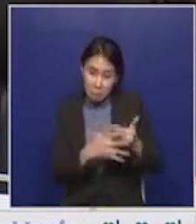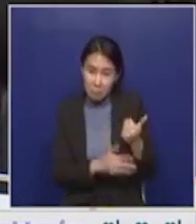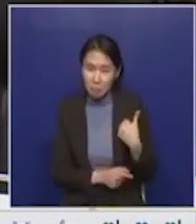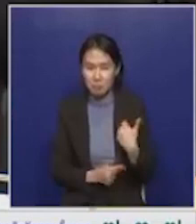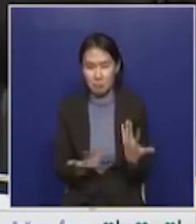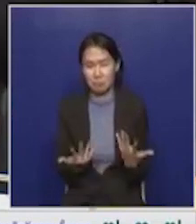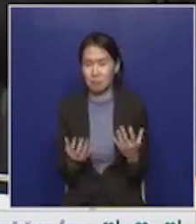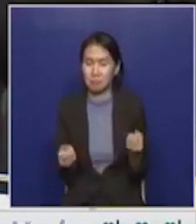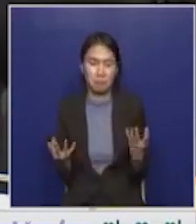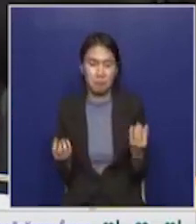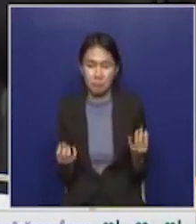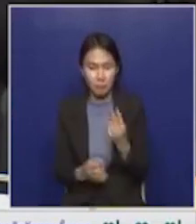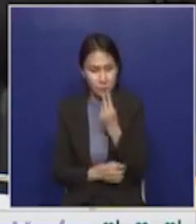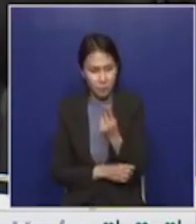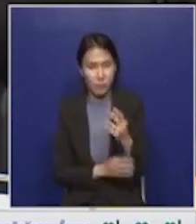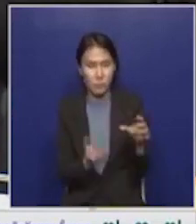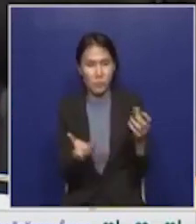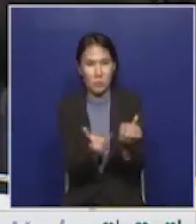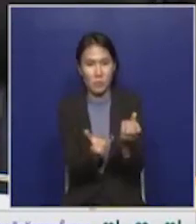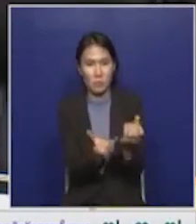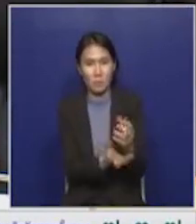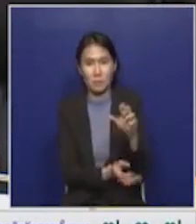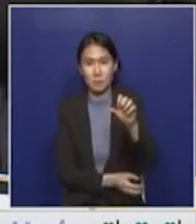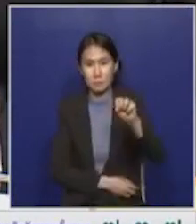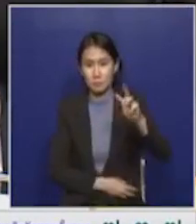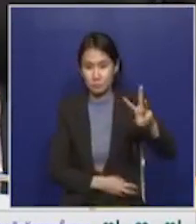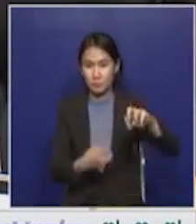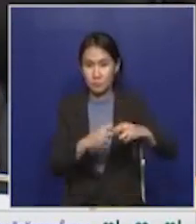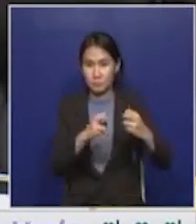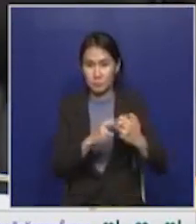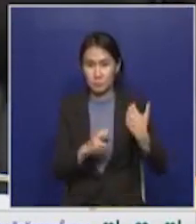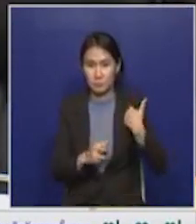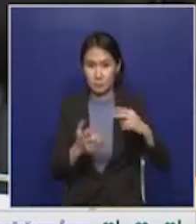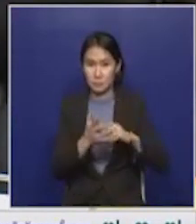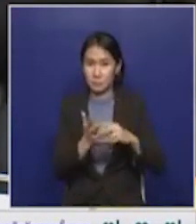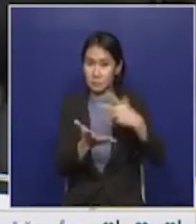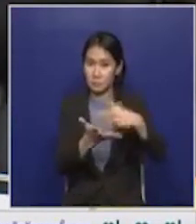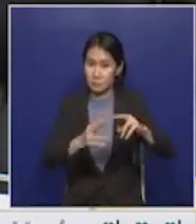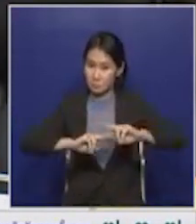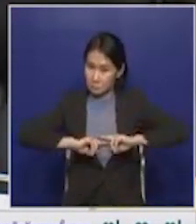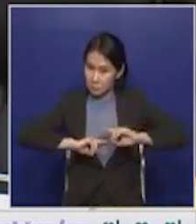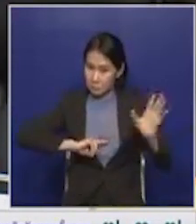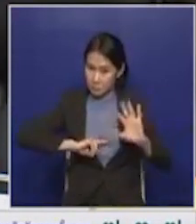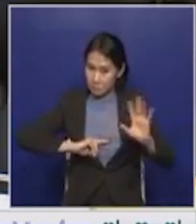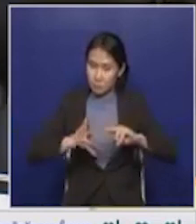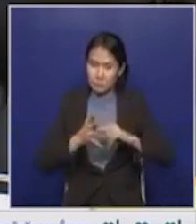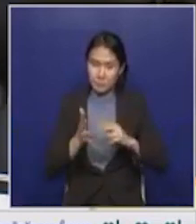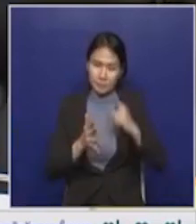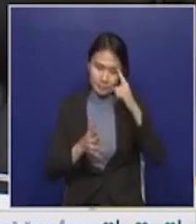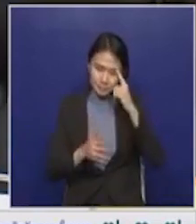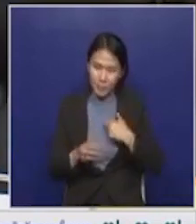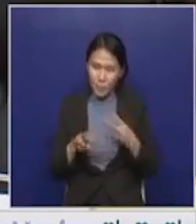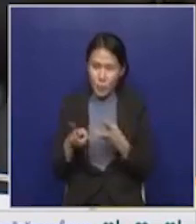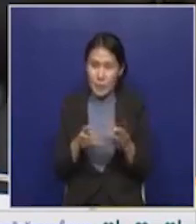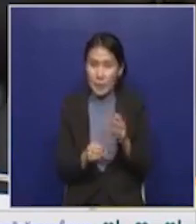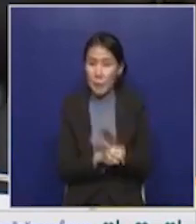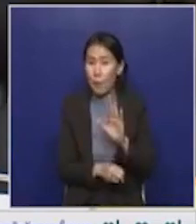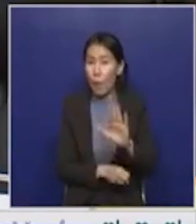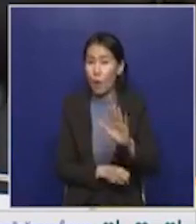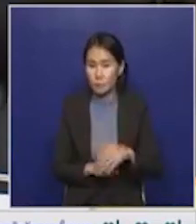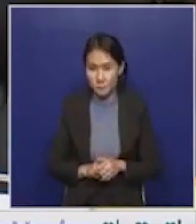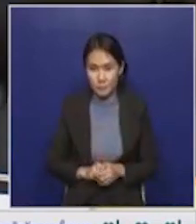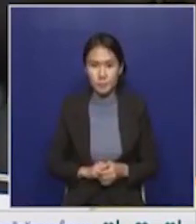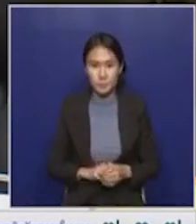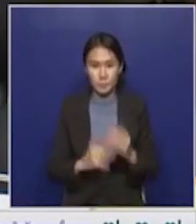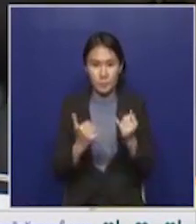ไหมนั่นคือเป็นภาพของสวมีปัญหาครับผมจะไม่พูดถึงเรื่องส่วนตัวนะครับพูดในเชิงหลักการนะครับก็ได้